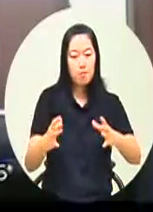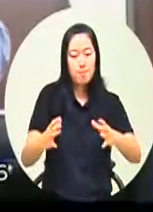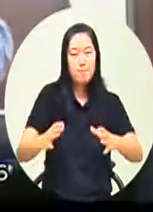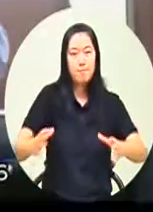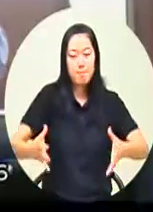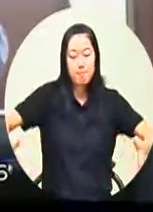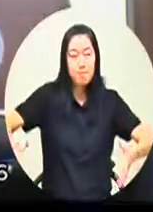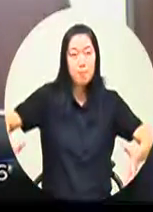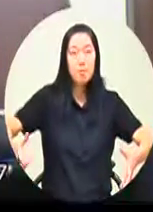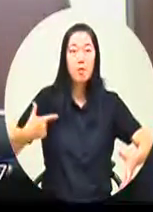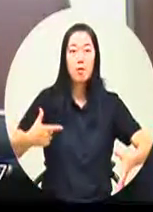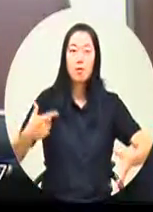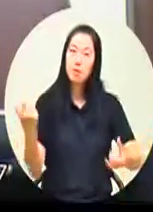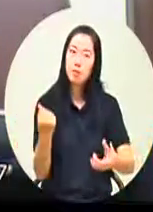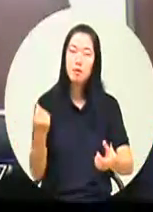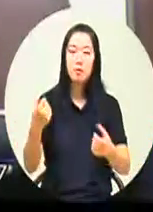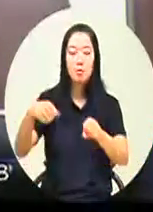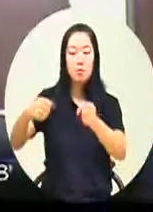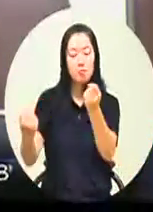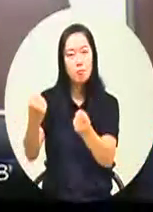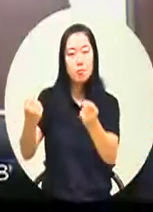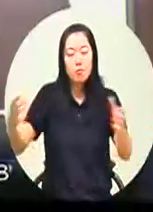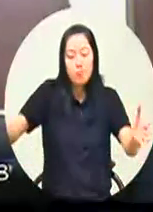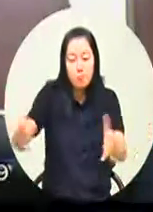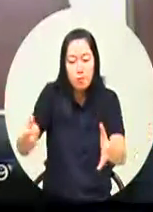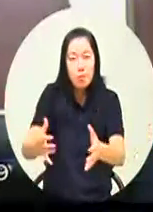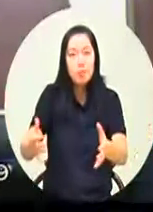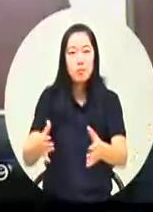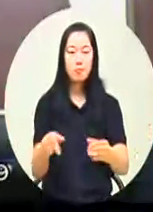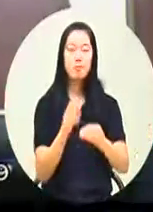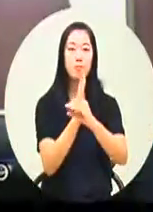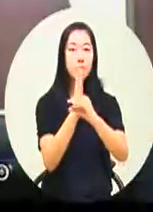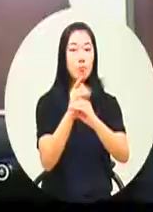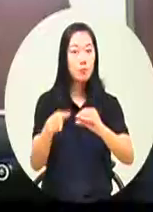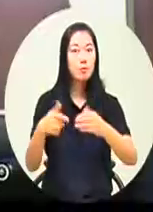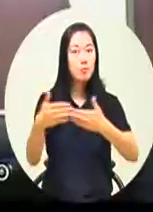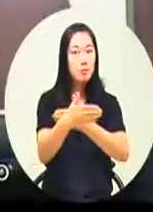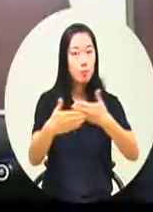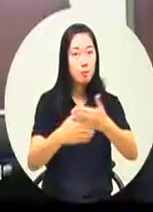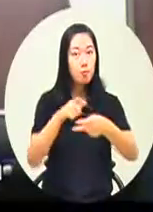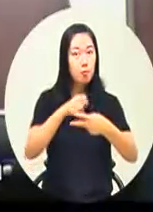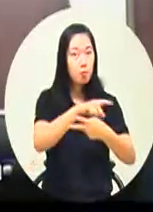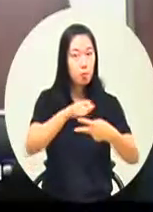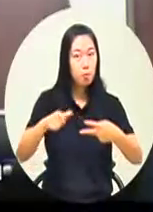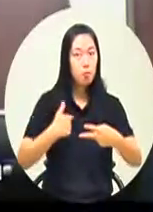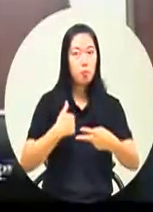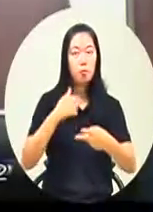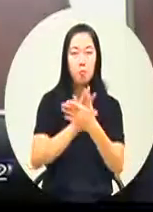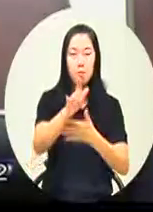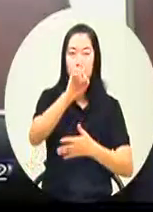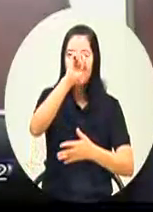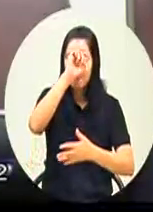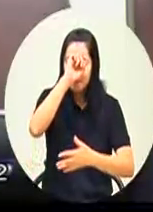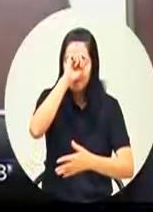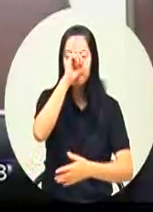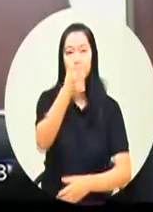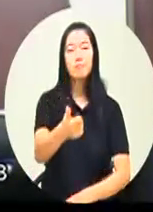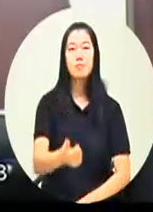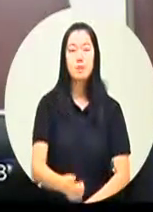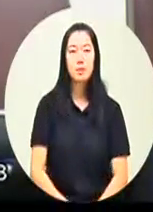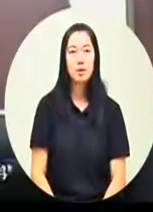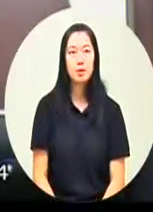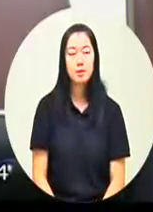以汽车来讲它小很多，这样的整个交通载具可能就是我们未来可能就是一个趋